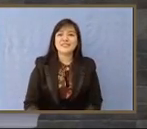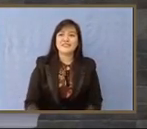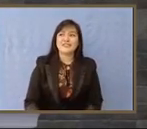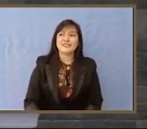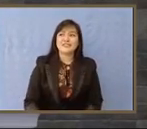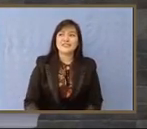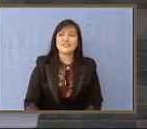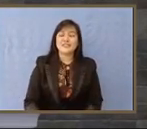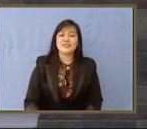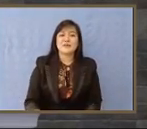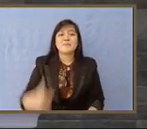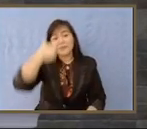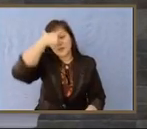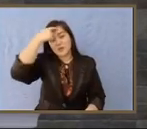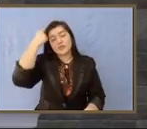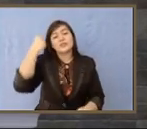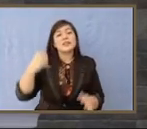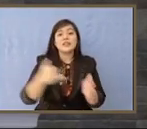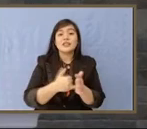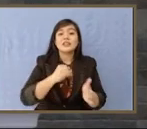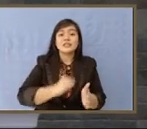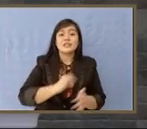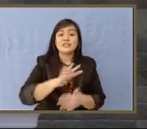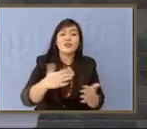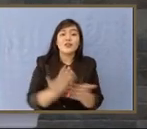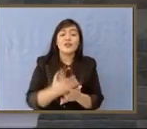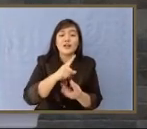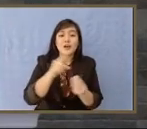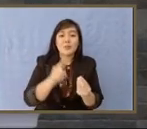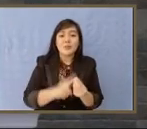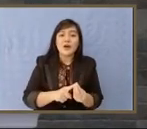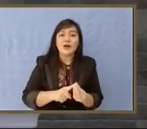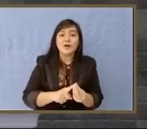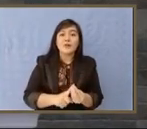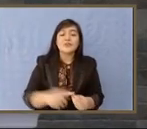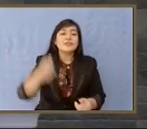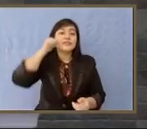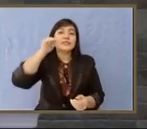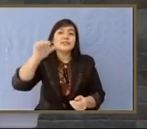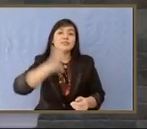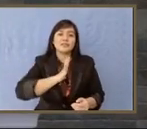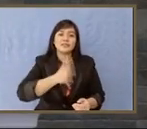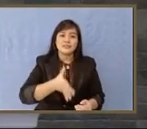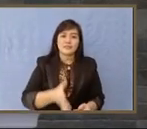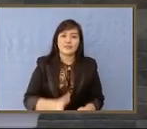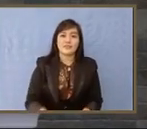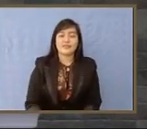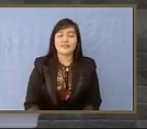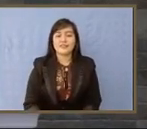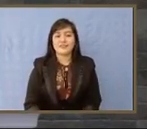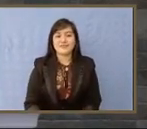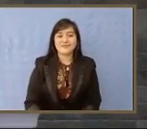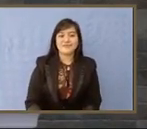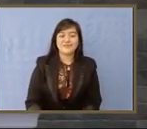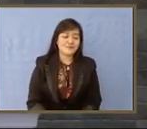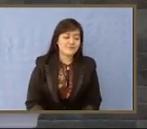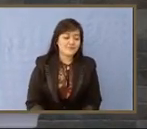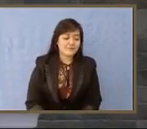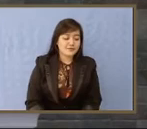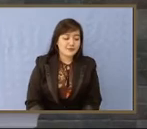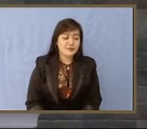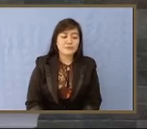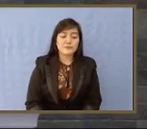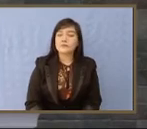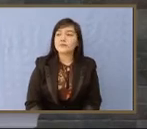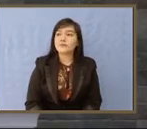sa buhay ng isang babae. Bagamat marami tayong makikita, si Esther ay ano rin naman, may libro rin naman,